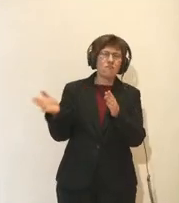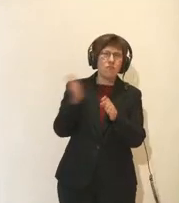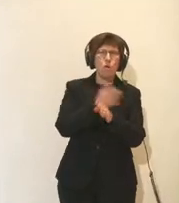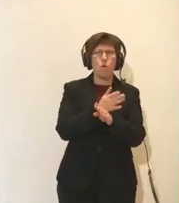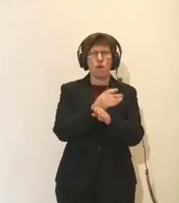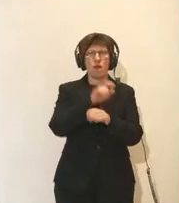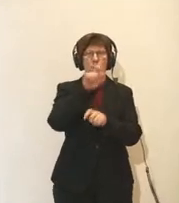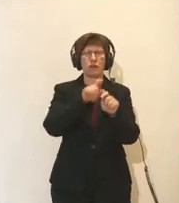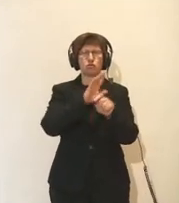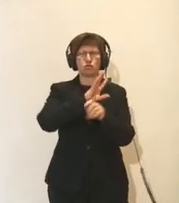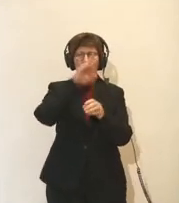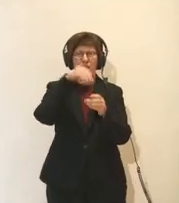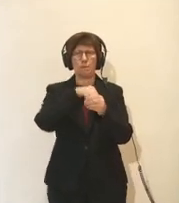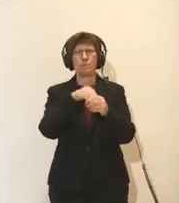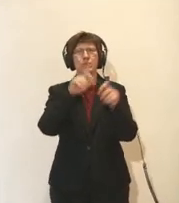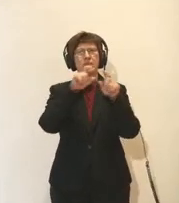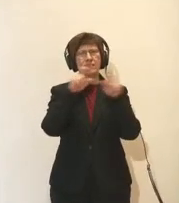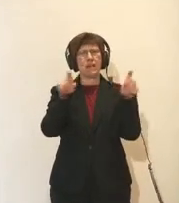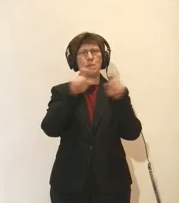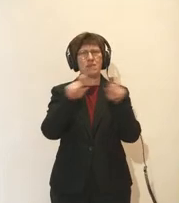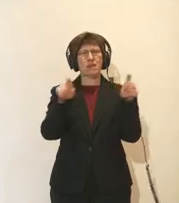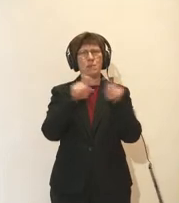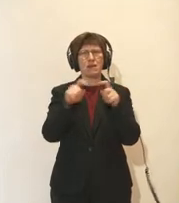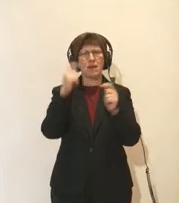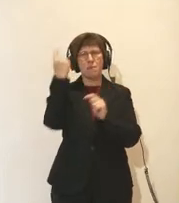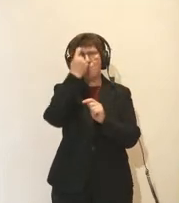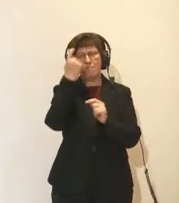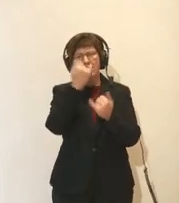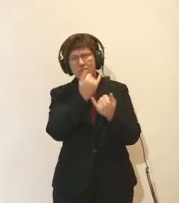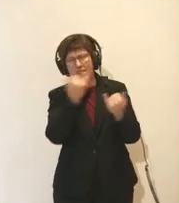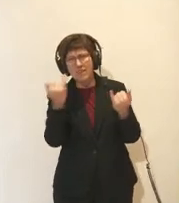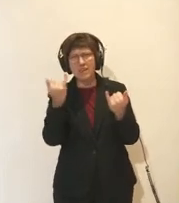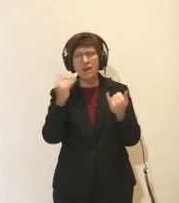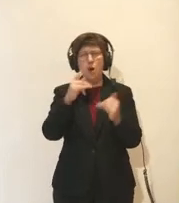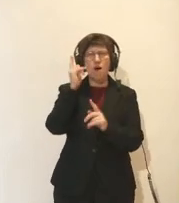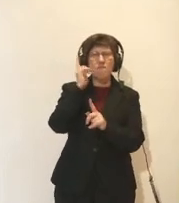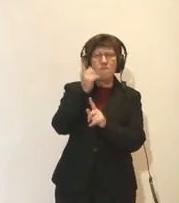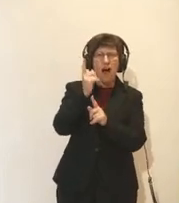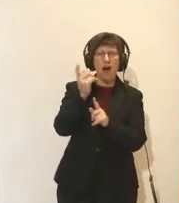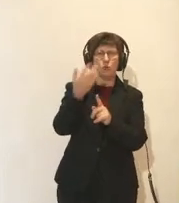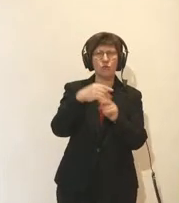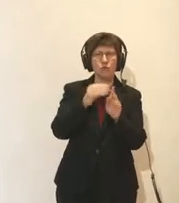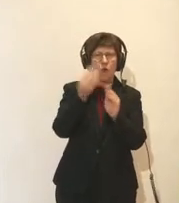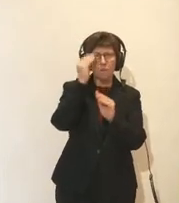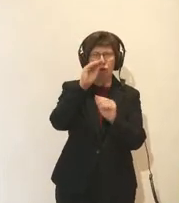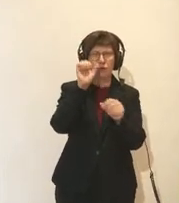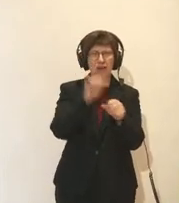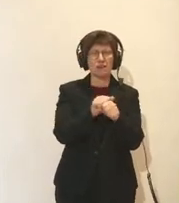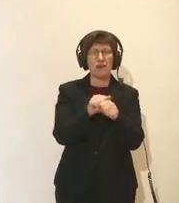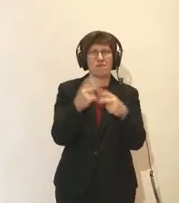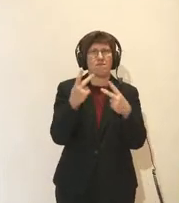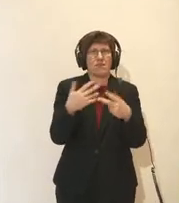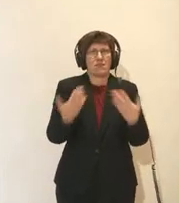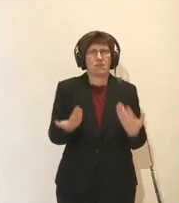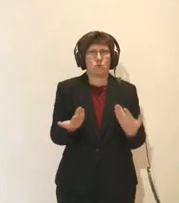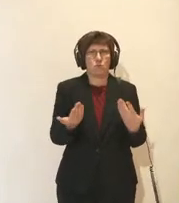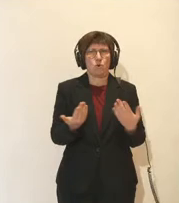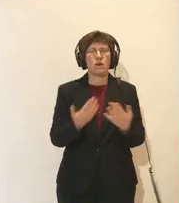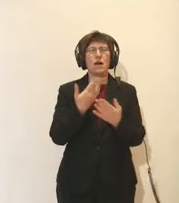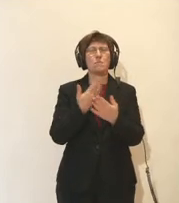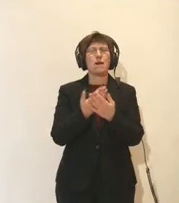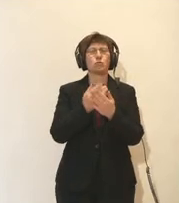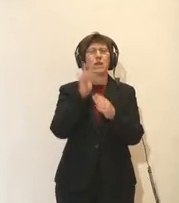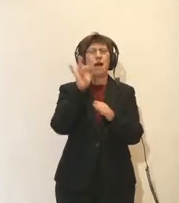einzubinden die sich mit themen auseinanderzusetzen und die genau diese warnungen frühzeitig geben kann ist wichtig ist also nehmen wir mal die anti